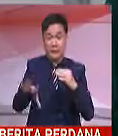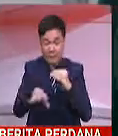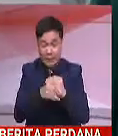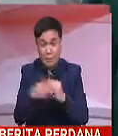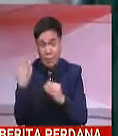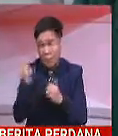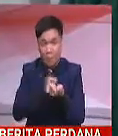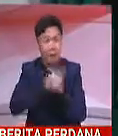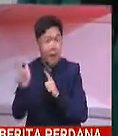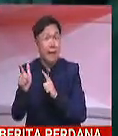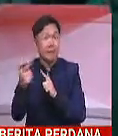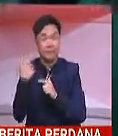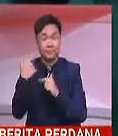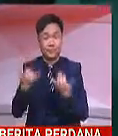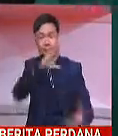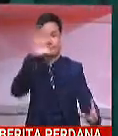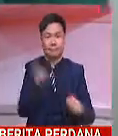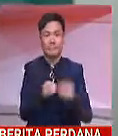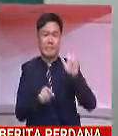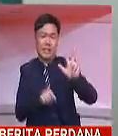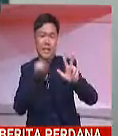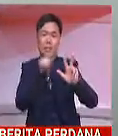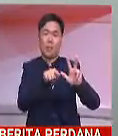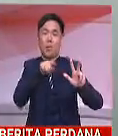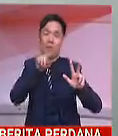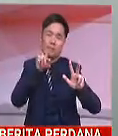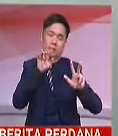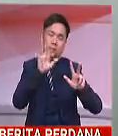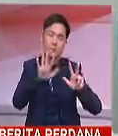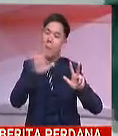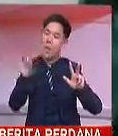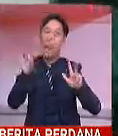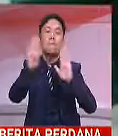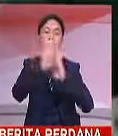yang diluluskan setakat ini berjumlah RM3.58